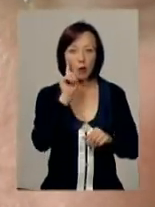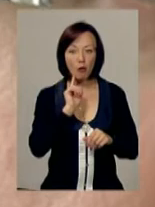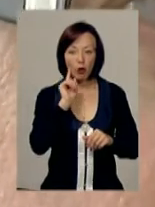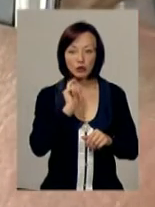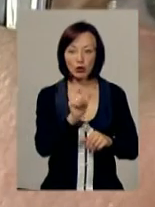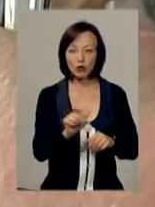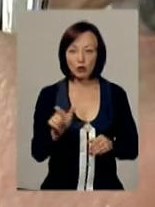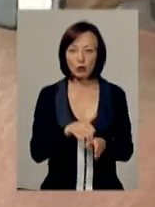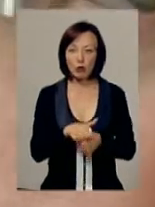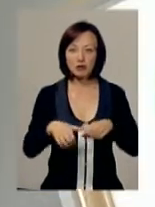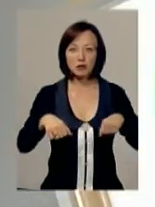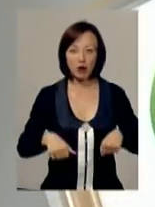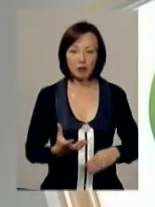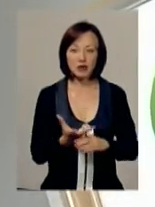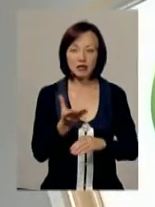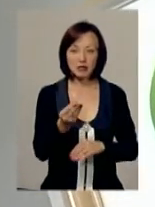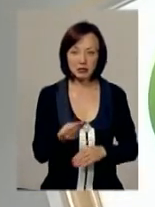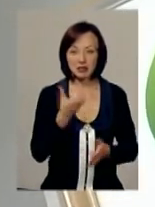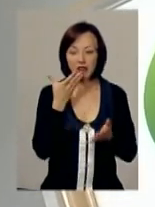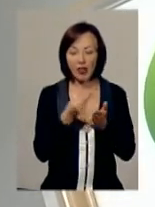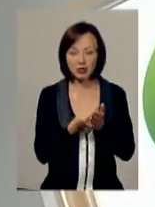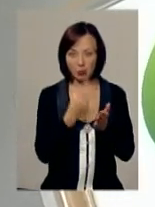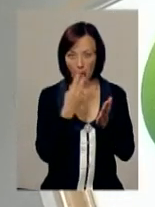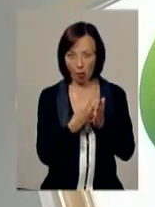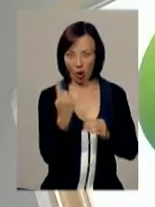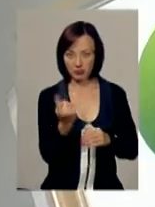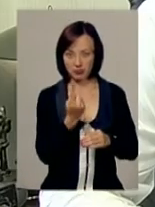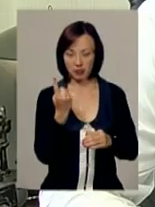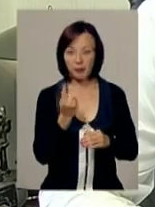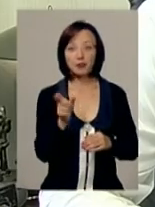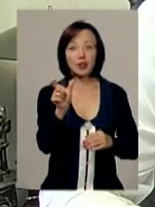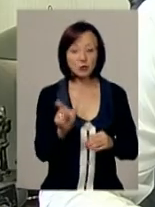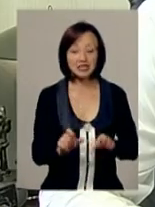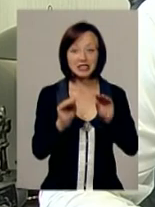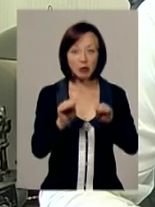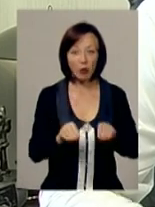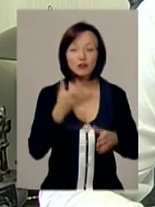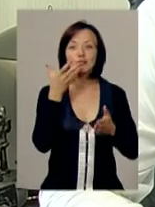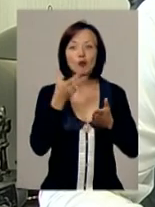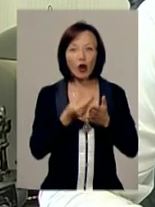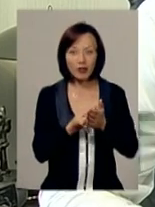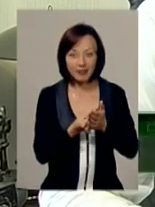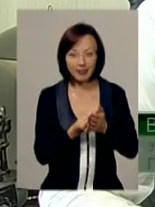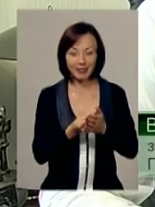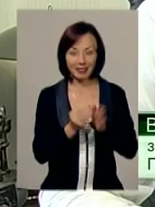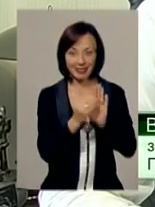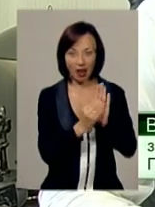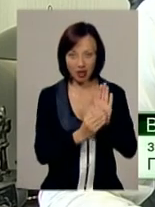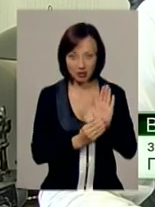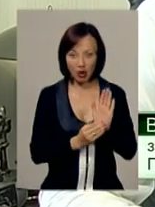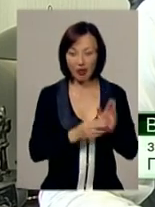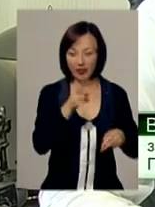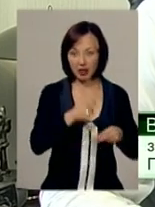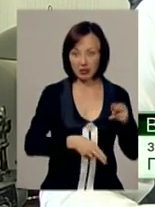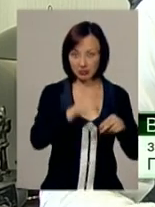краяни мають повне право розраховуватися за власними показниками. Споживач заповнює свої дані, тобто показник на